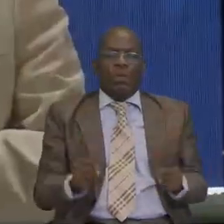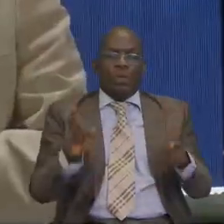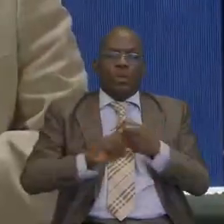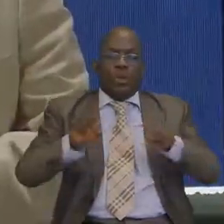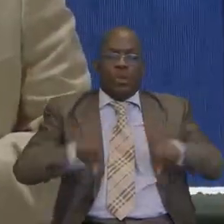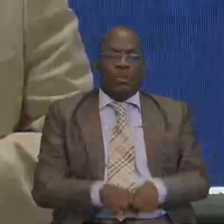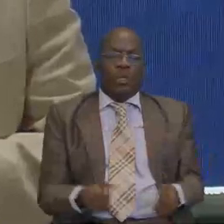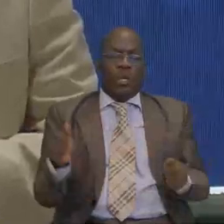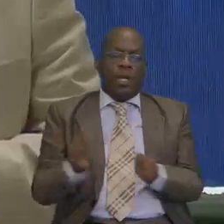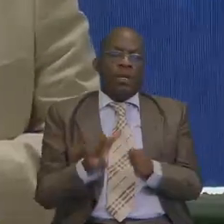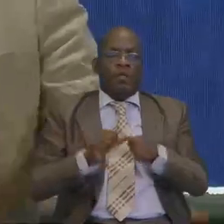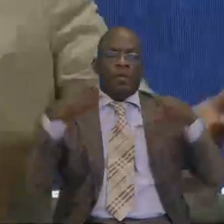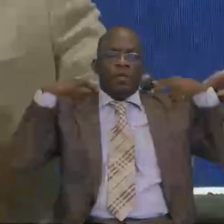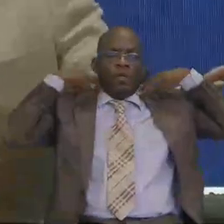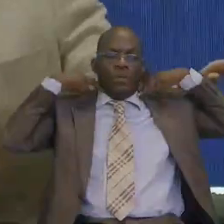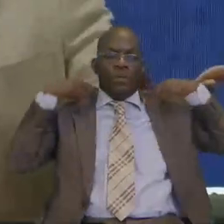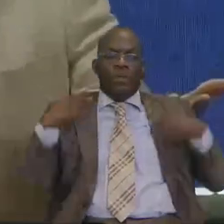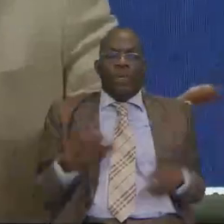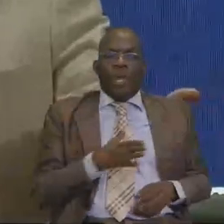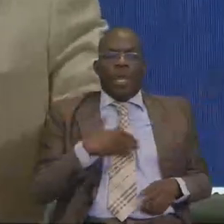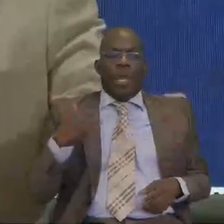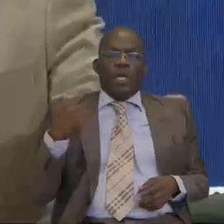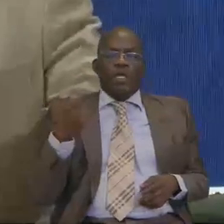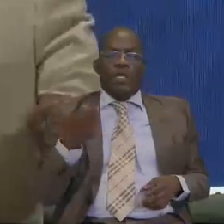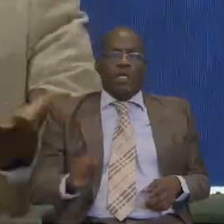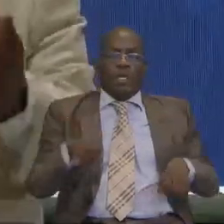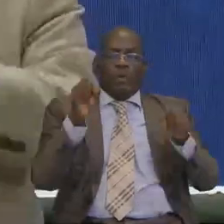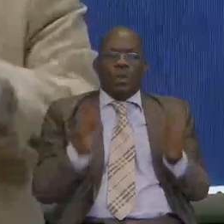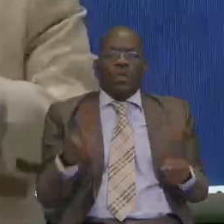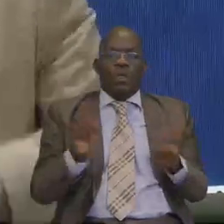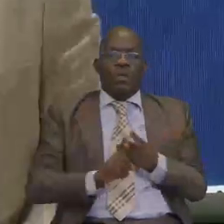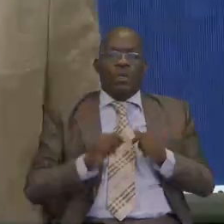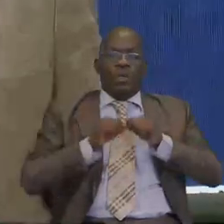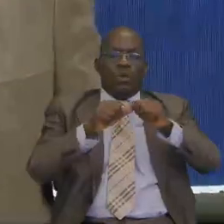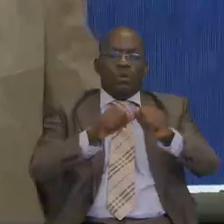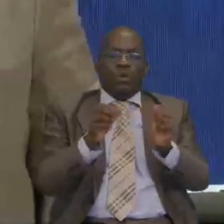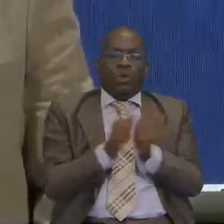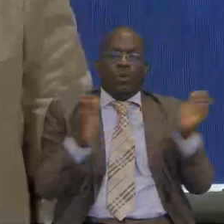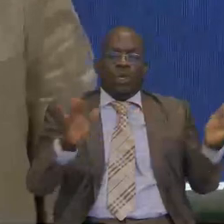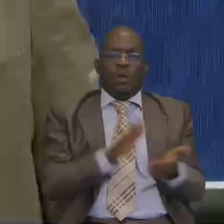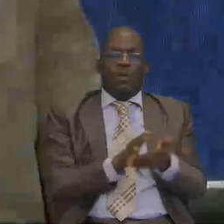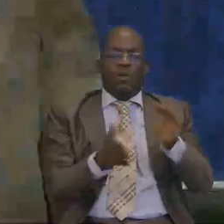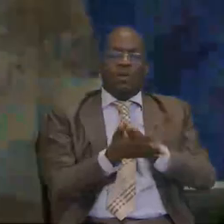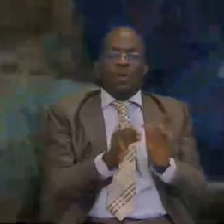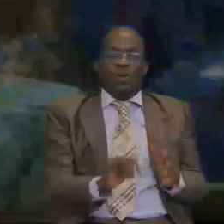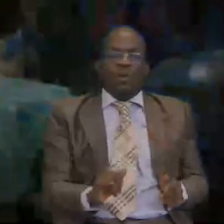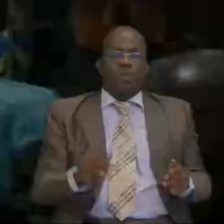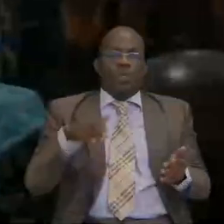puissance pour briser tous les jougs. Et la puissance pour avancer sans jamais être